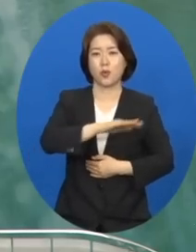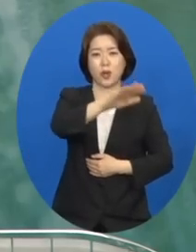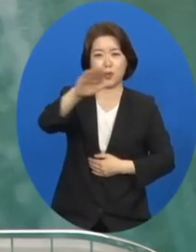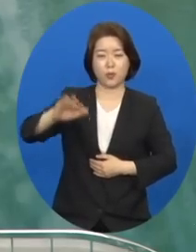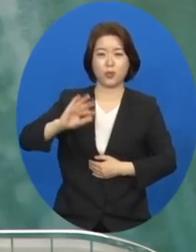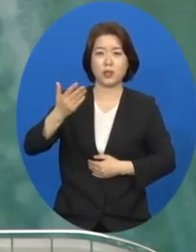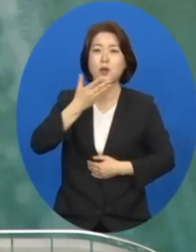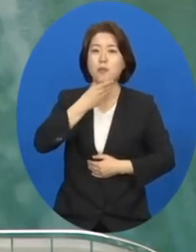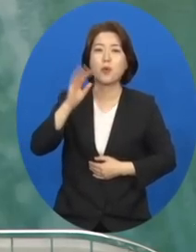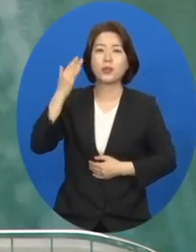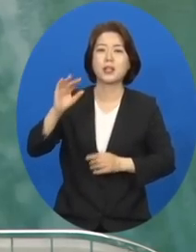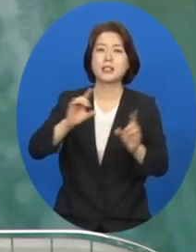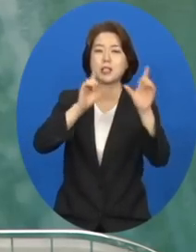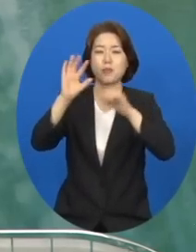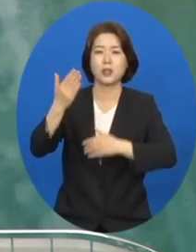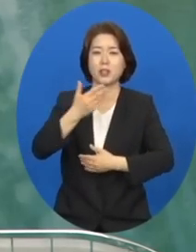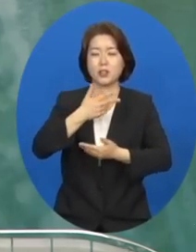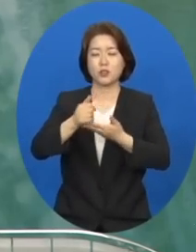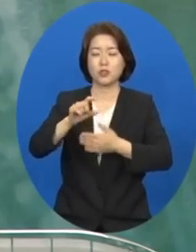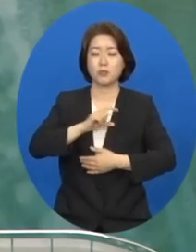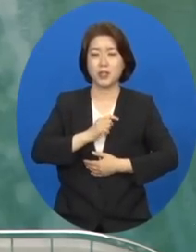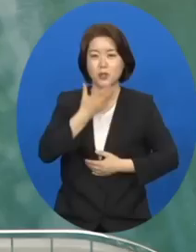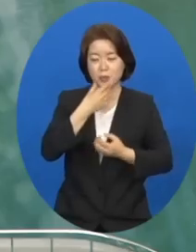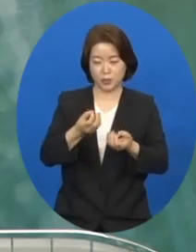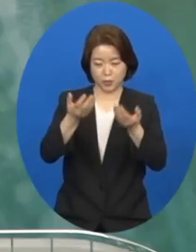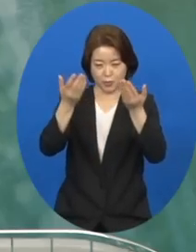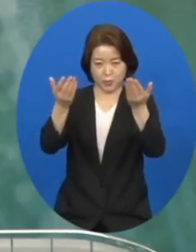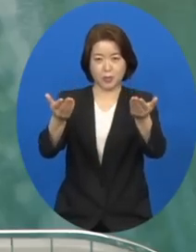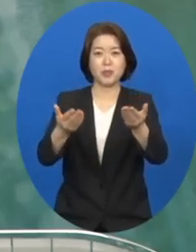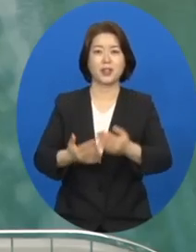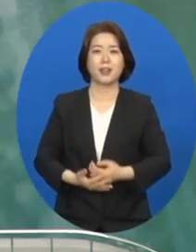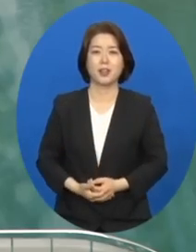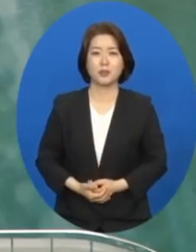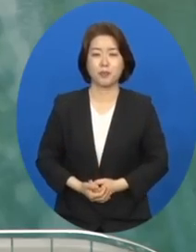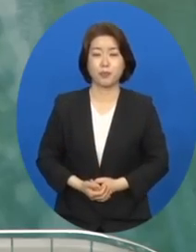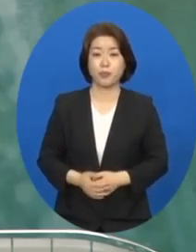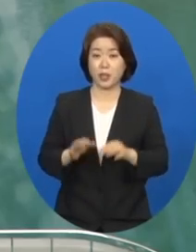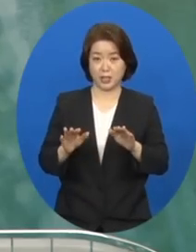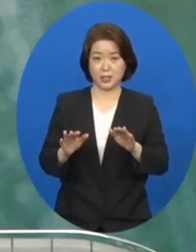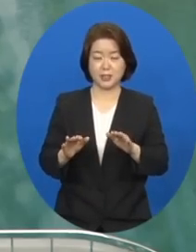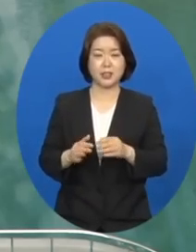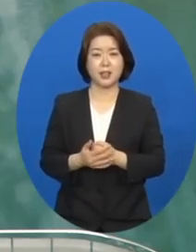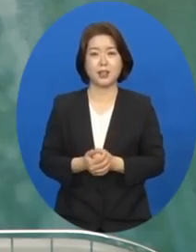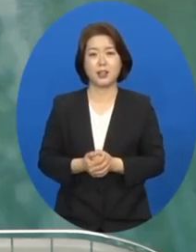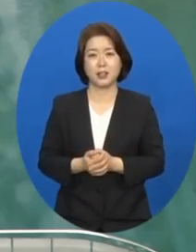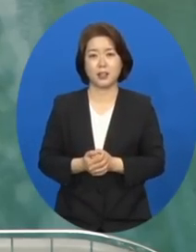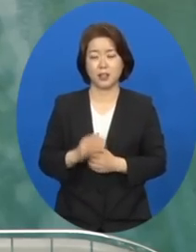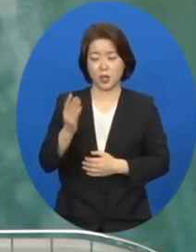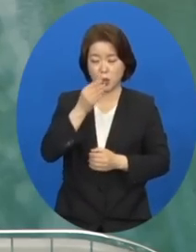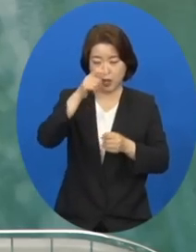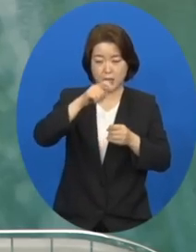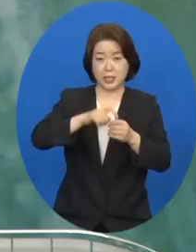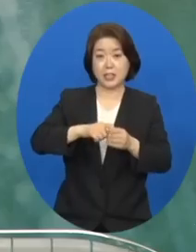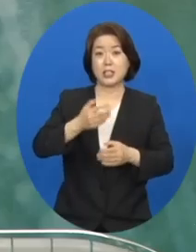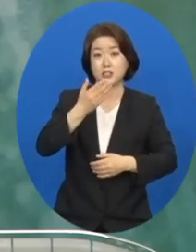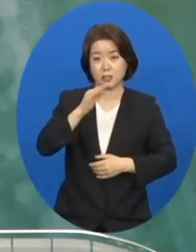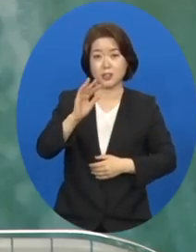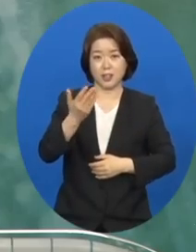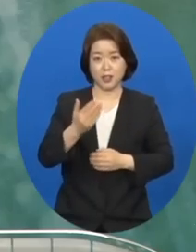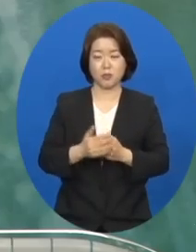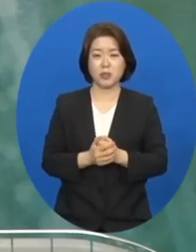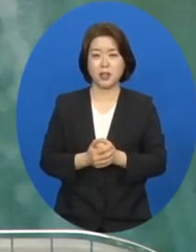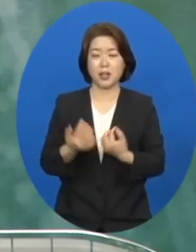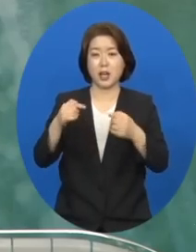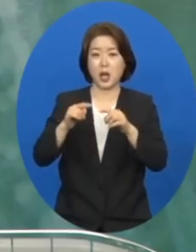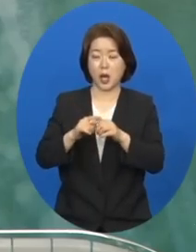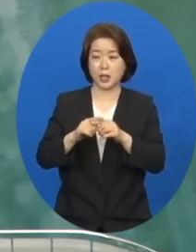복된 삶이 되기를 주님의 이름으로 축원합니다 우리 시간에 성찬을 받을 텐데 우리 함께 선장의